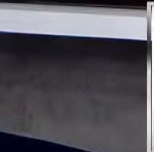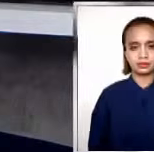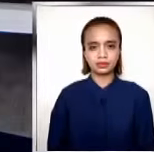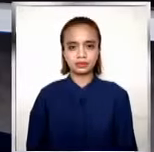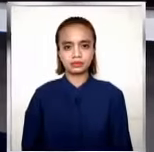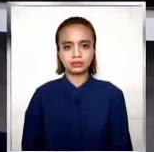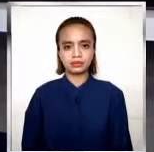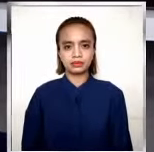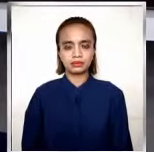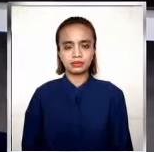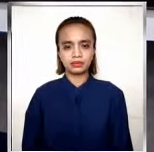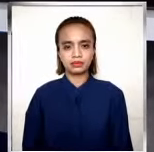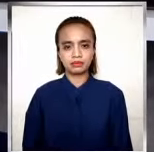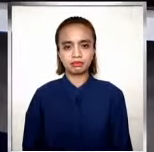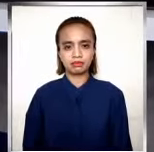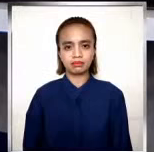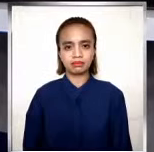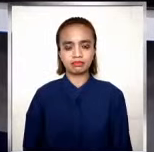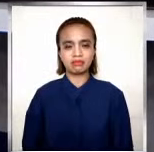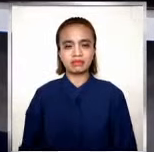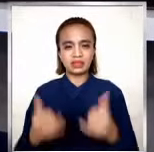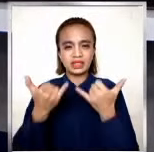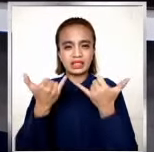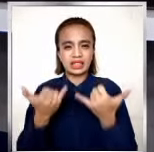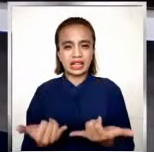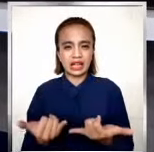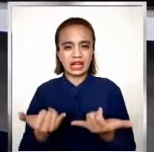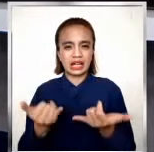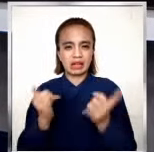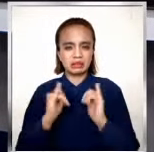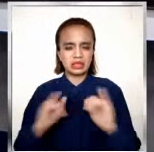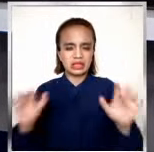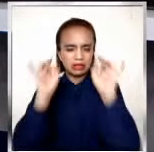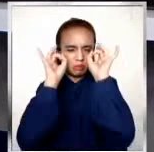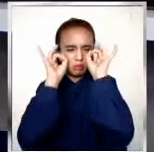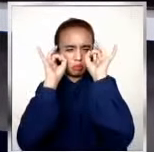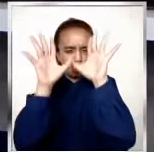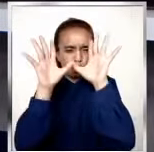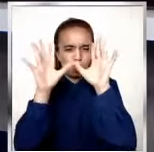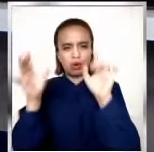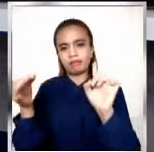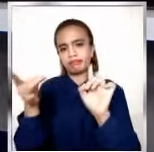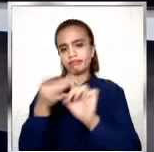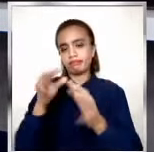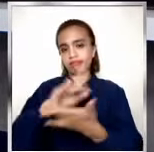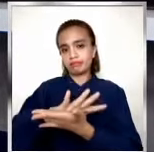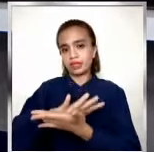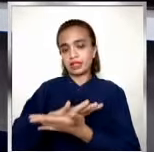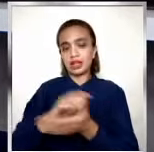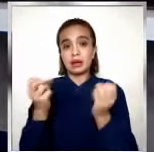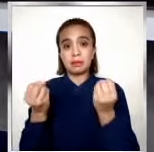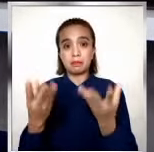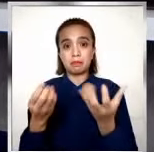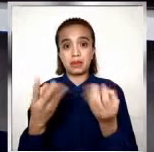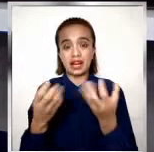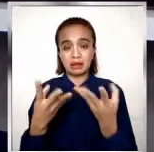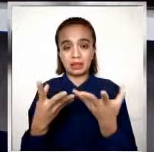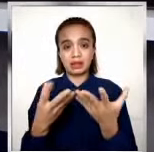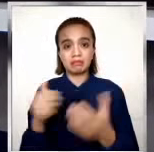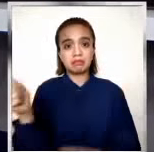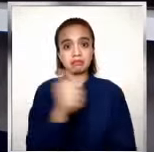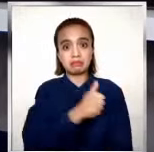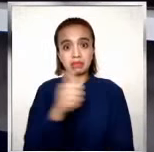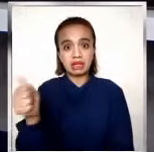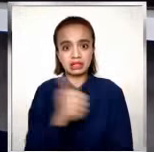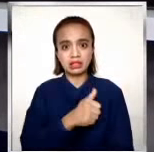Ngayong napakalakas pa na banta ng hawahan ng COVID-19, may ilang pampublikong sasakyan pa rin ang nagpupuno ng mga pasahero kahit